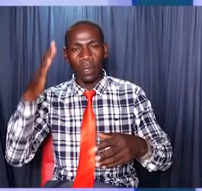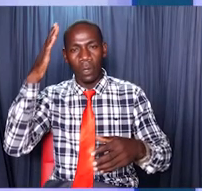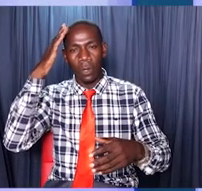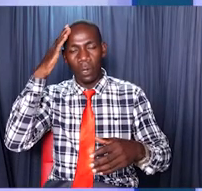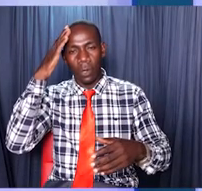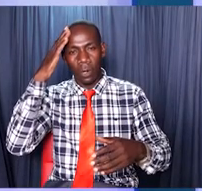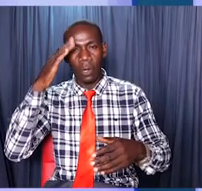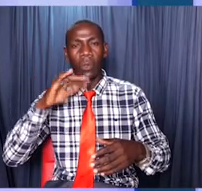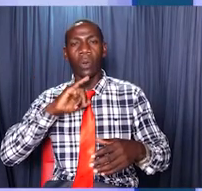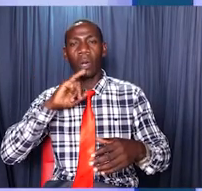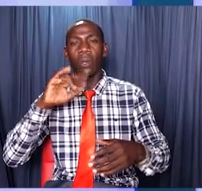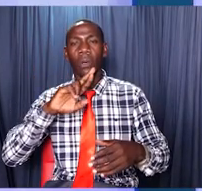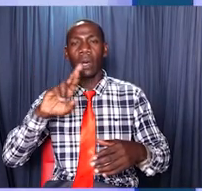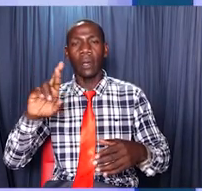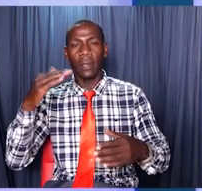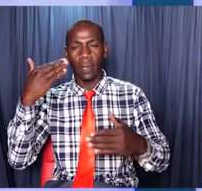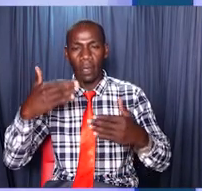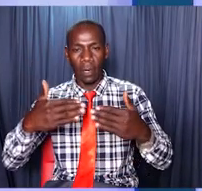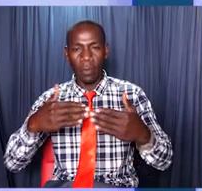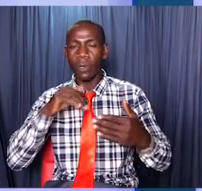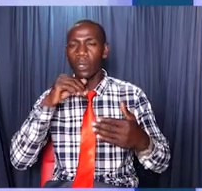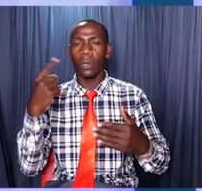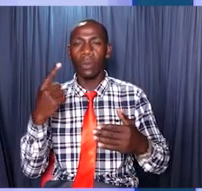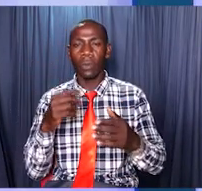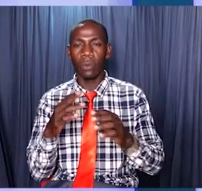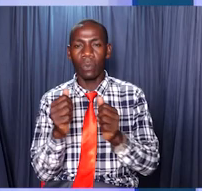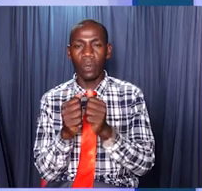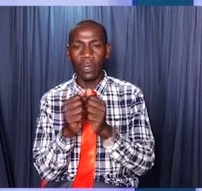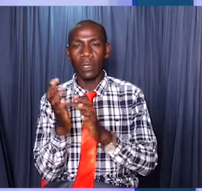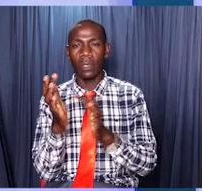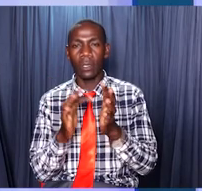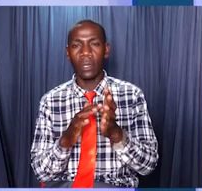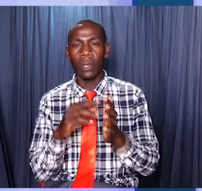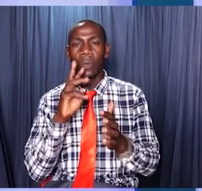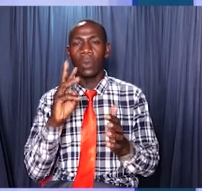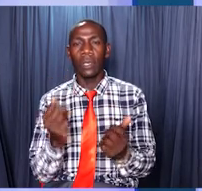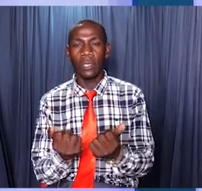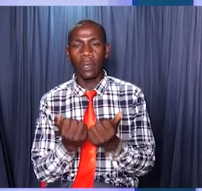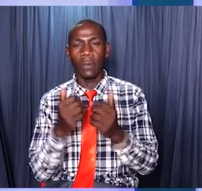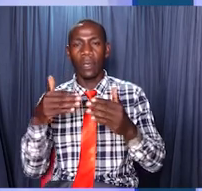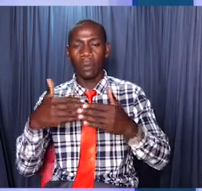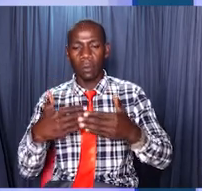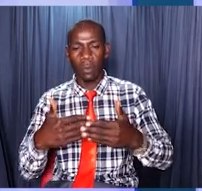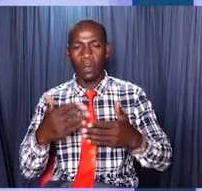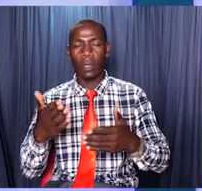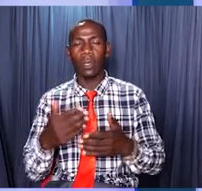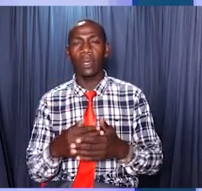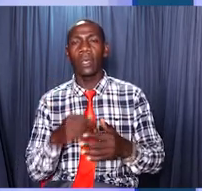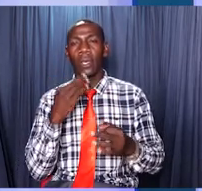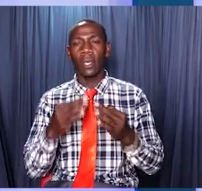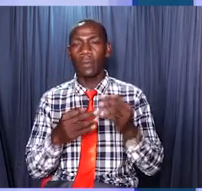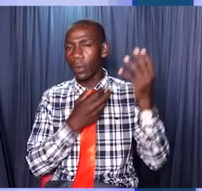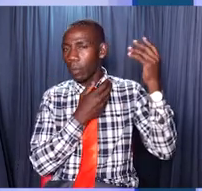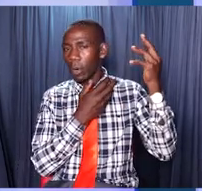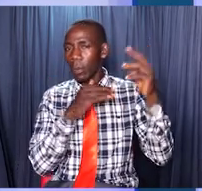umefika ukingoni lakini huko peke yako. You should know at the bank you are not alone, you are together with Jesus. Atakuokoa hapo ukingoni. He shall save you at the bank. Kama